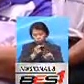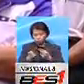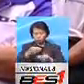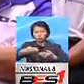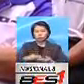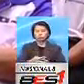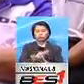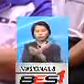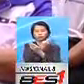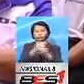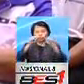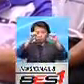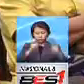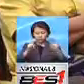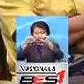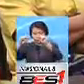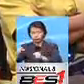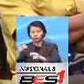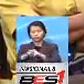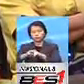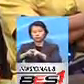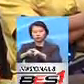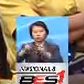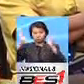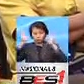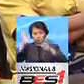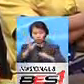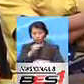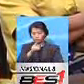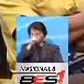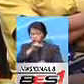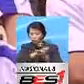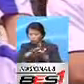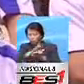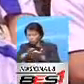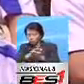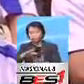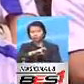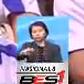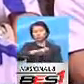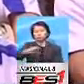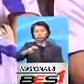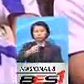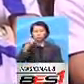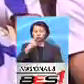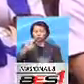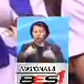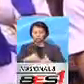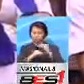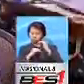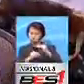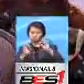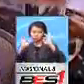Kole ststesen kereta ap di negara ini dan akan memastikan kebersihan pengangkutan awam sentiasa berada pada